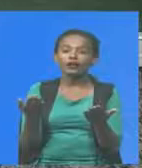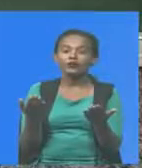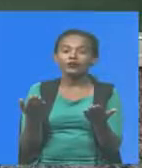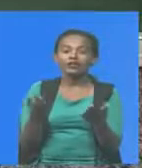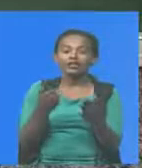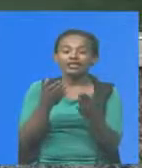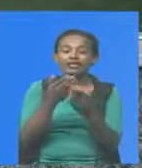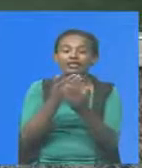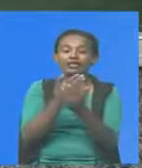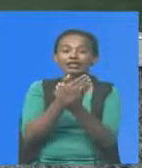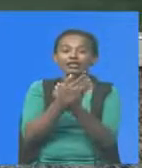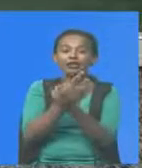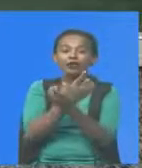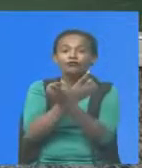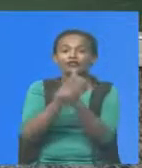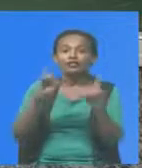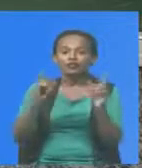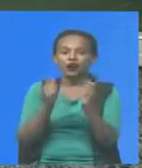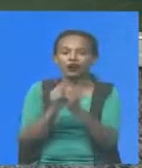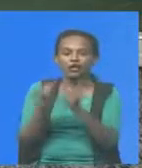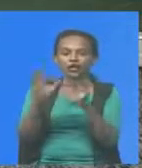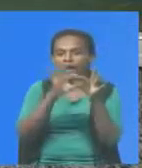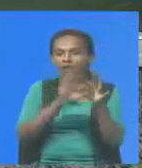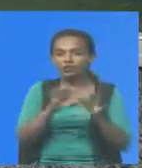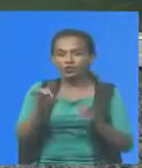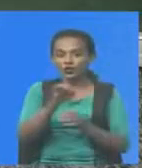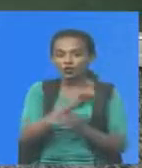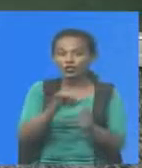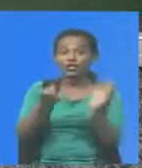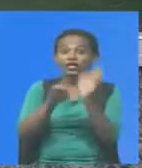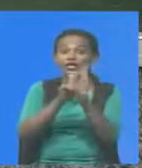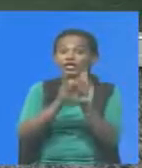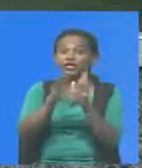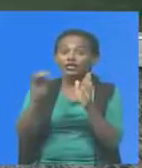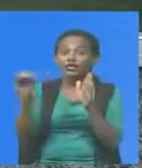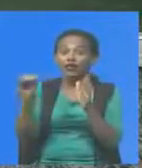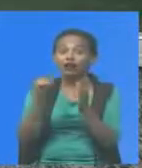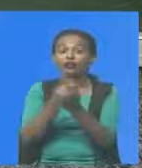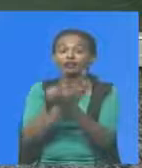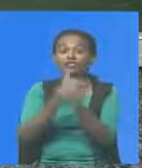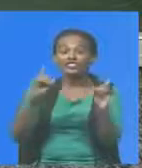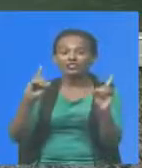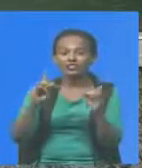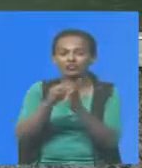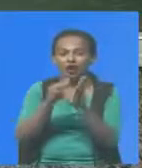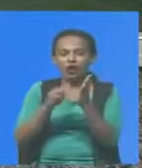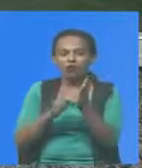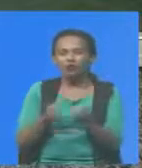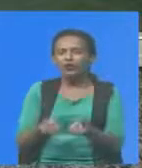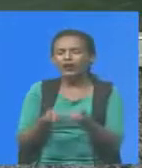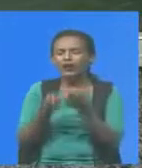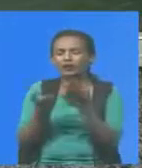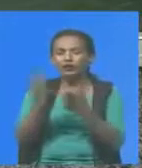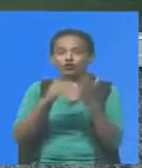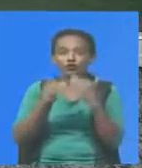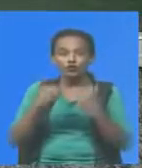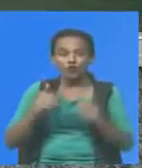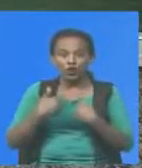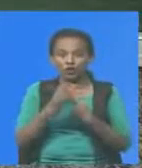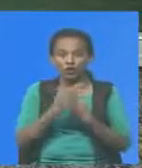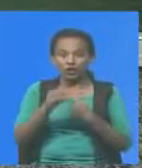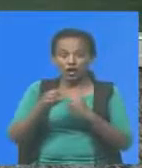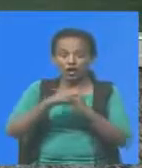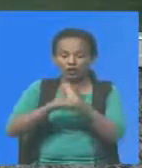ከፍትህ ጋር የተያያዘው ጉዳይ ሲሆን የህግና የፍትህ ስርዓቱ በርካታ ክፍተቶች ያሉበትና